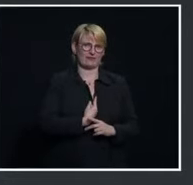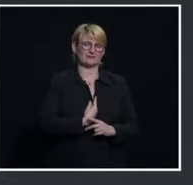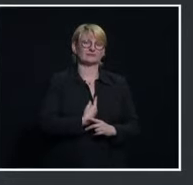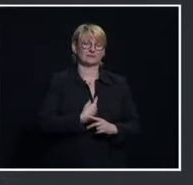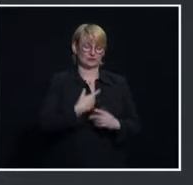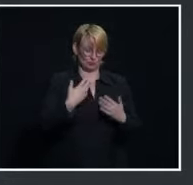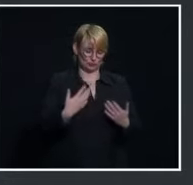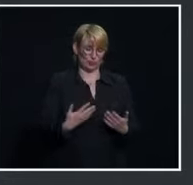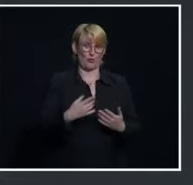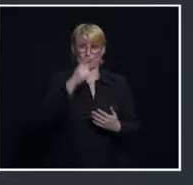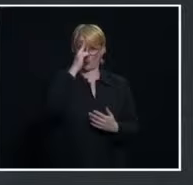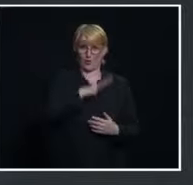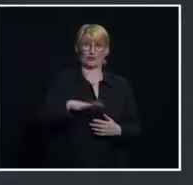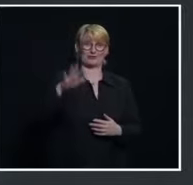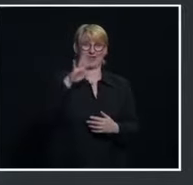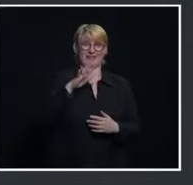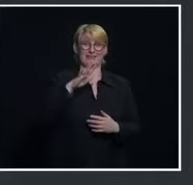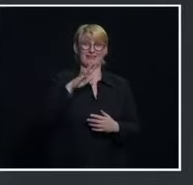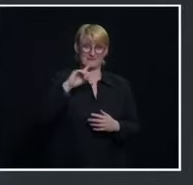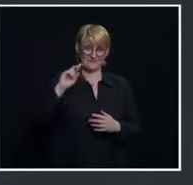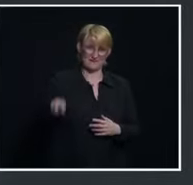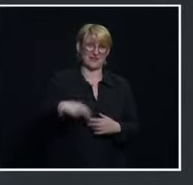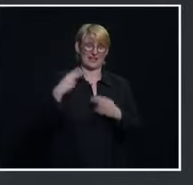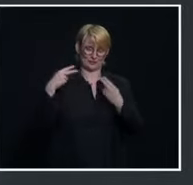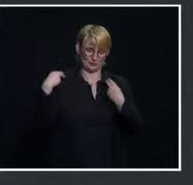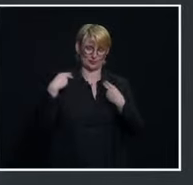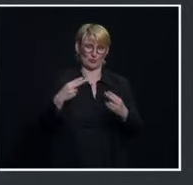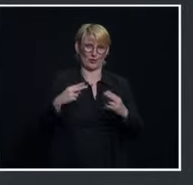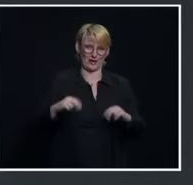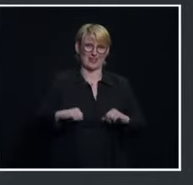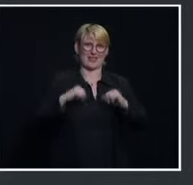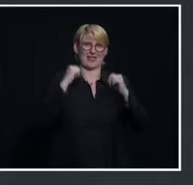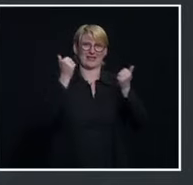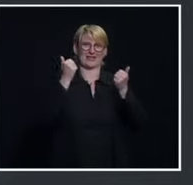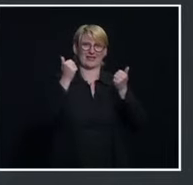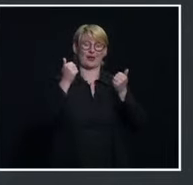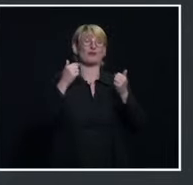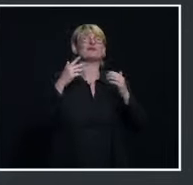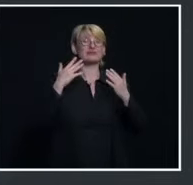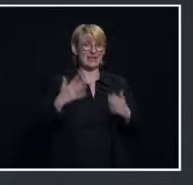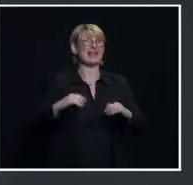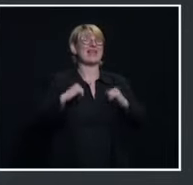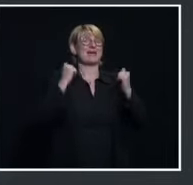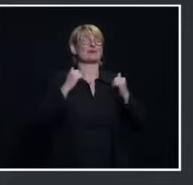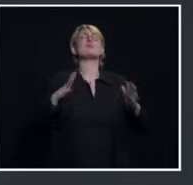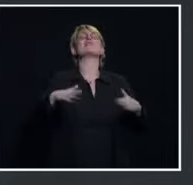konnten wir wieder hier leben. Wir haben es getan und mit Freude.